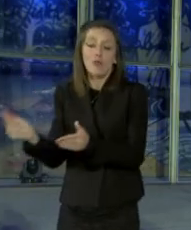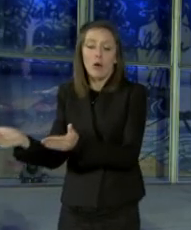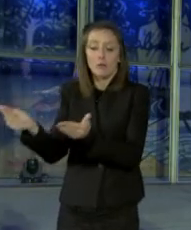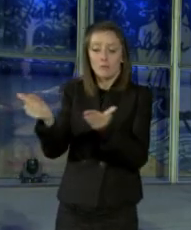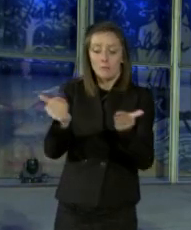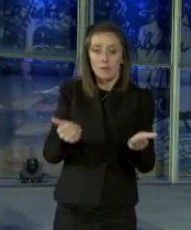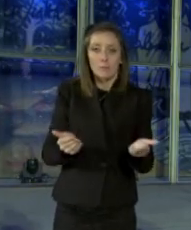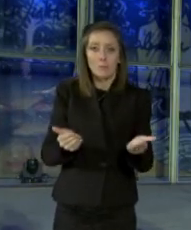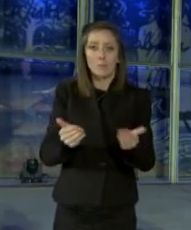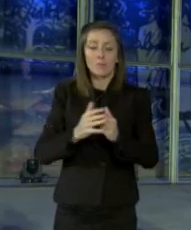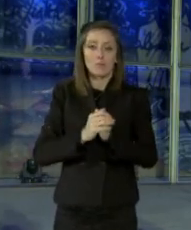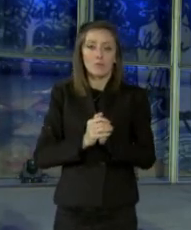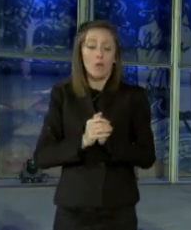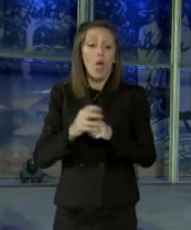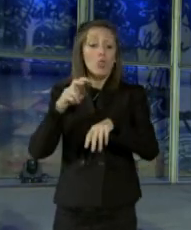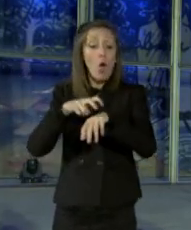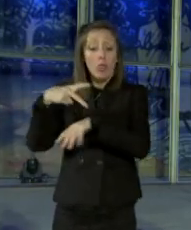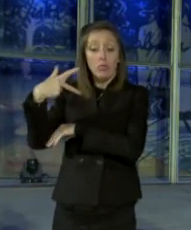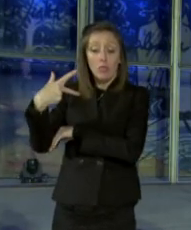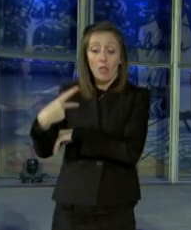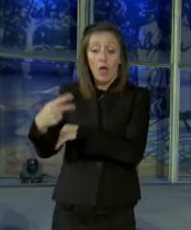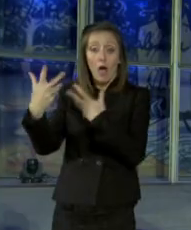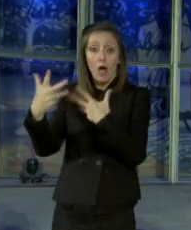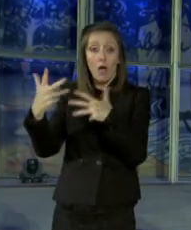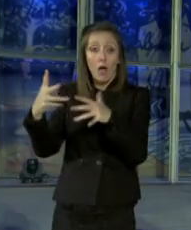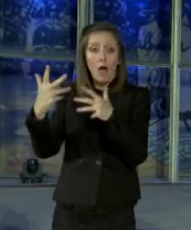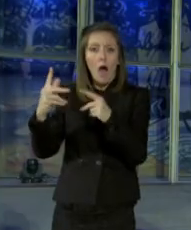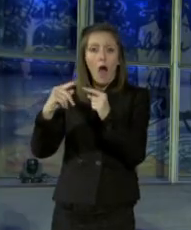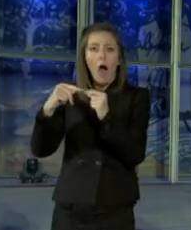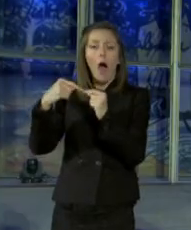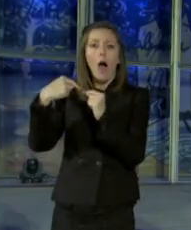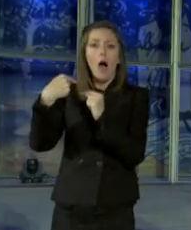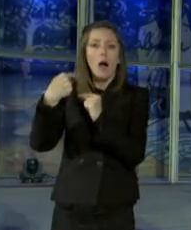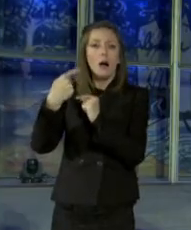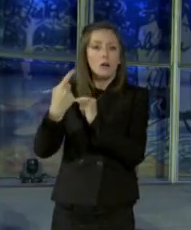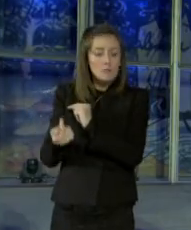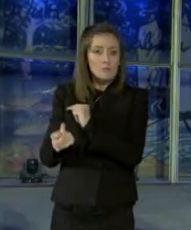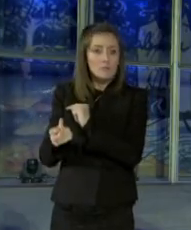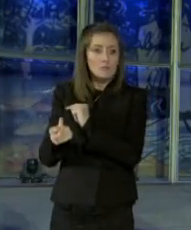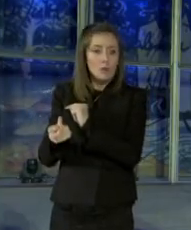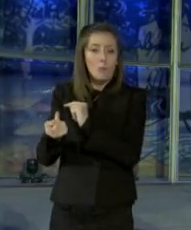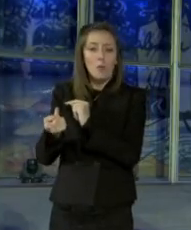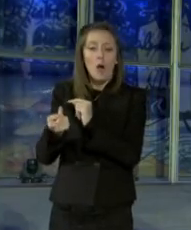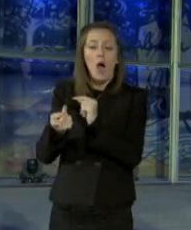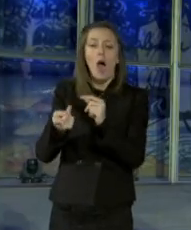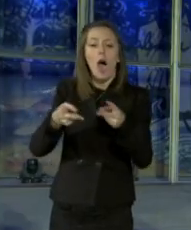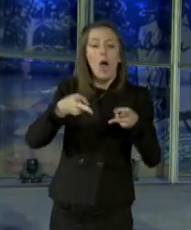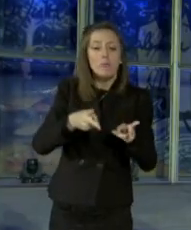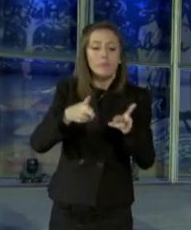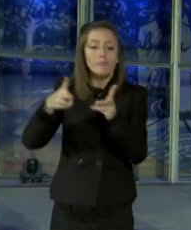il dottore fece l'iniezione e poi ci aiutò ad adagiarlo sulla poltrona